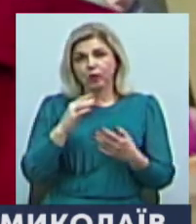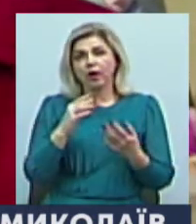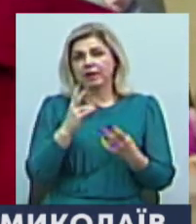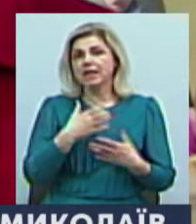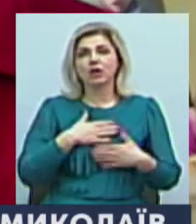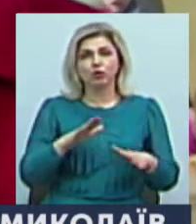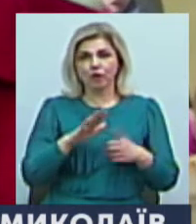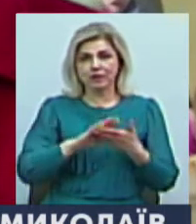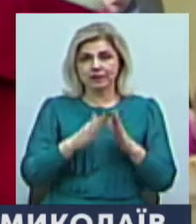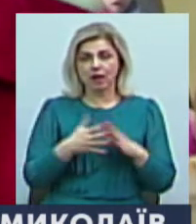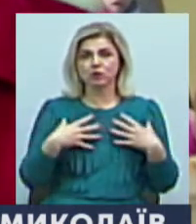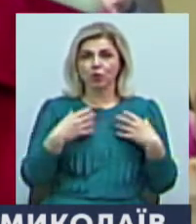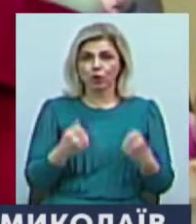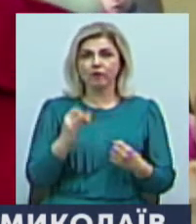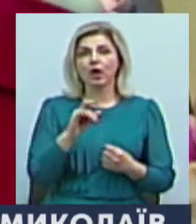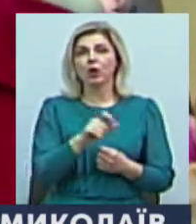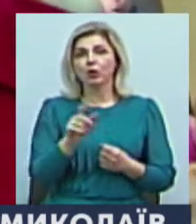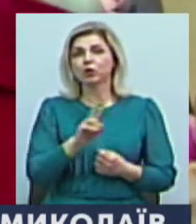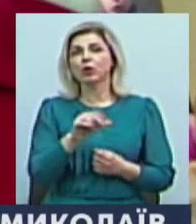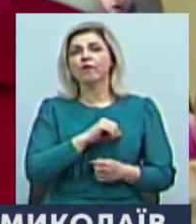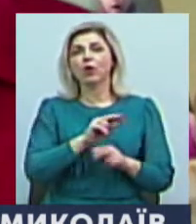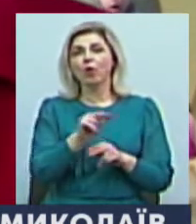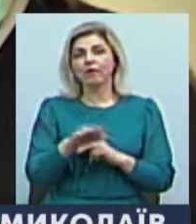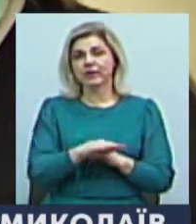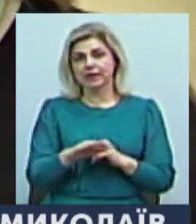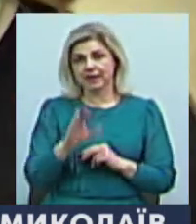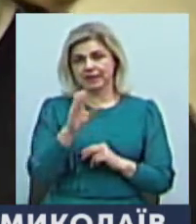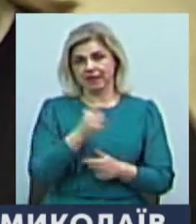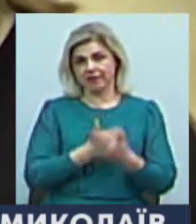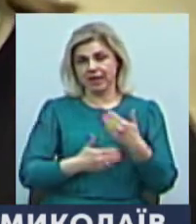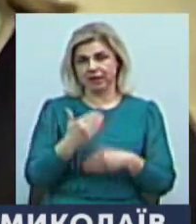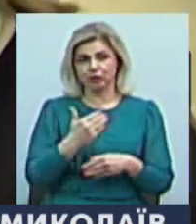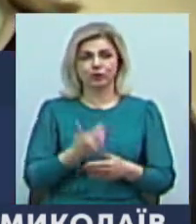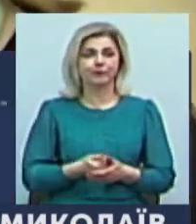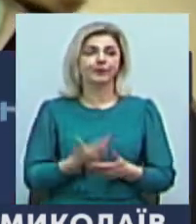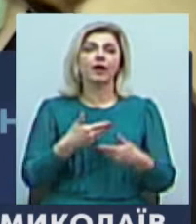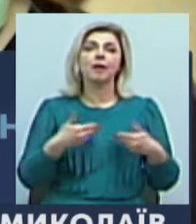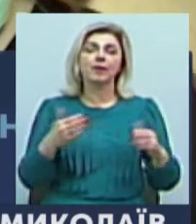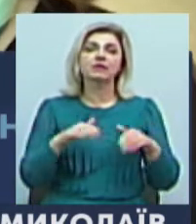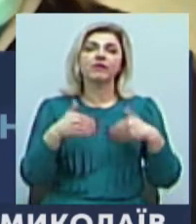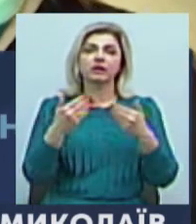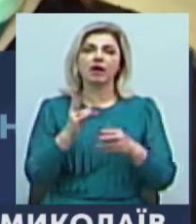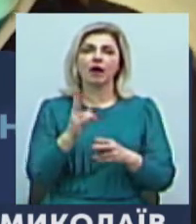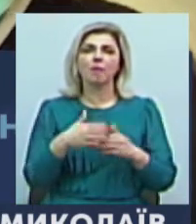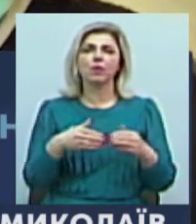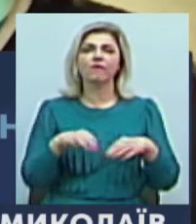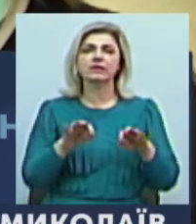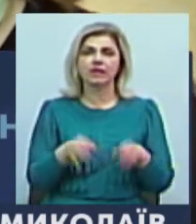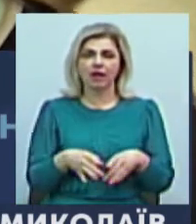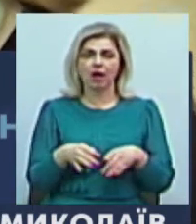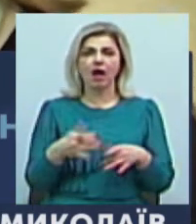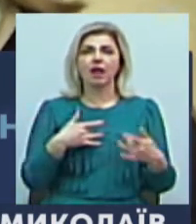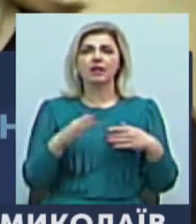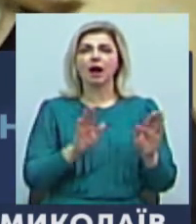станом здоров'я, і люди, які виховують дітей з інвалідністю. Ми звертались до професійного драматурга, але вона не змогла